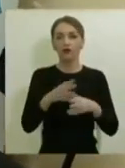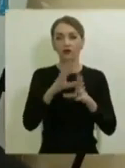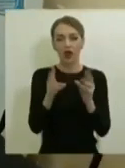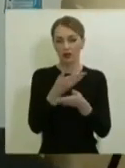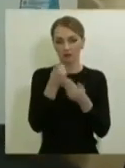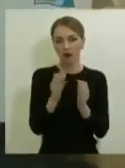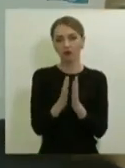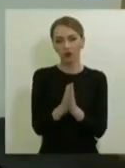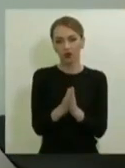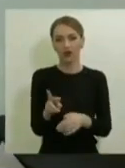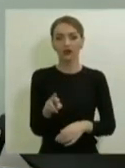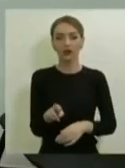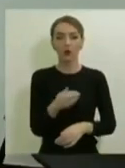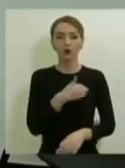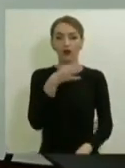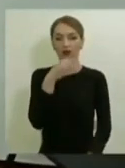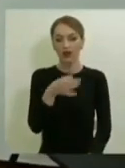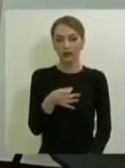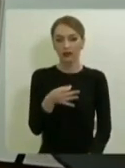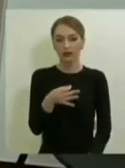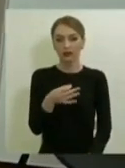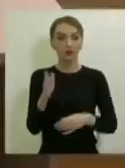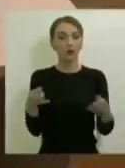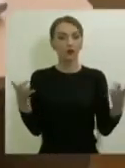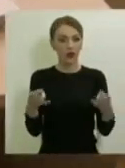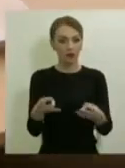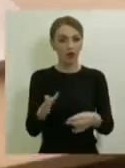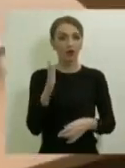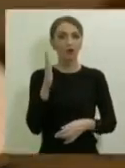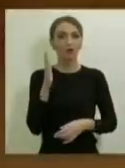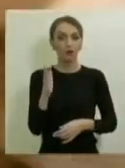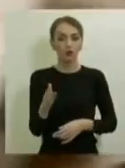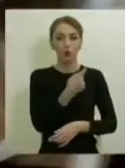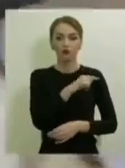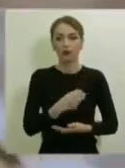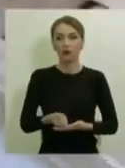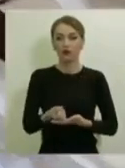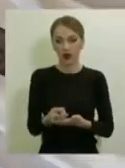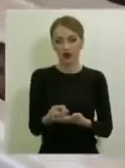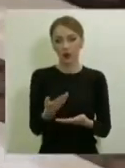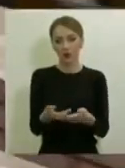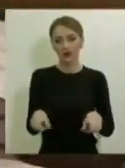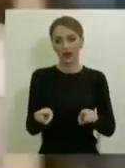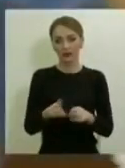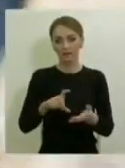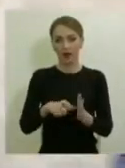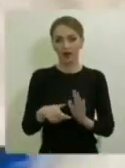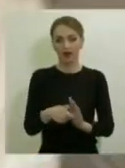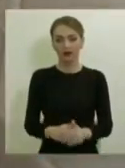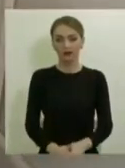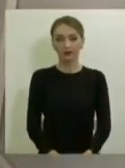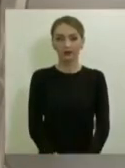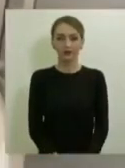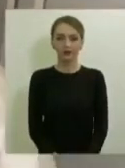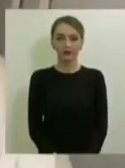отримує 4-5 тисяч гривень. Який лікар за ці гроші буде працювати, коли в сусідній Польщі мінімум 2-3